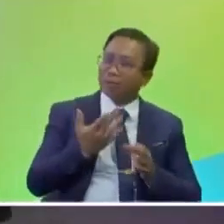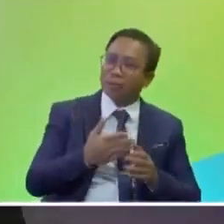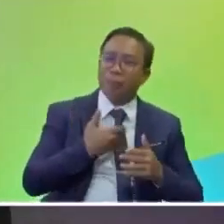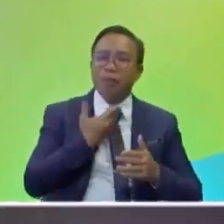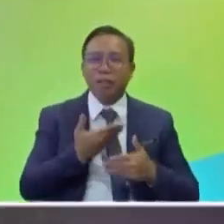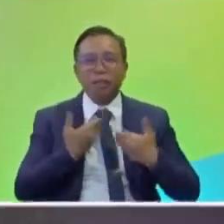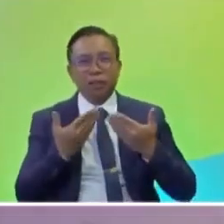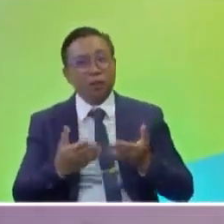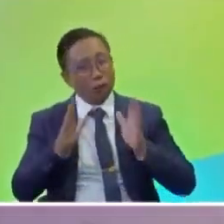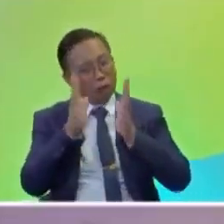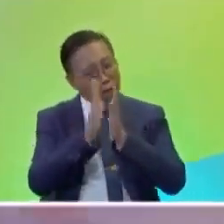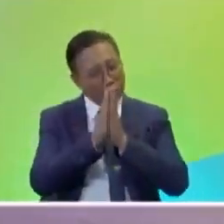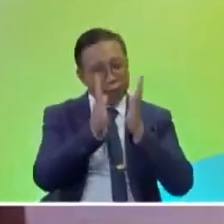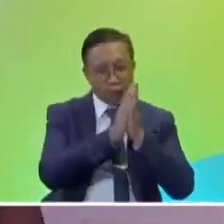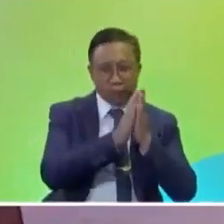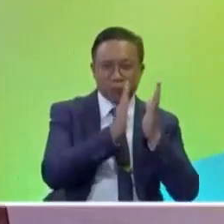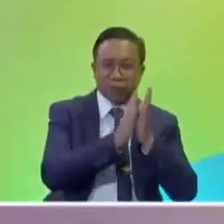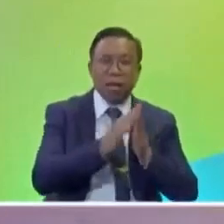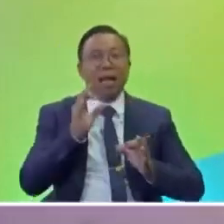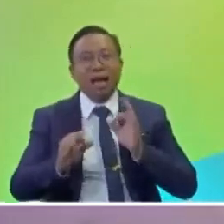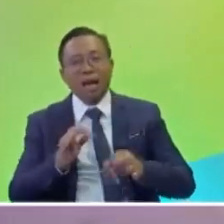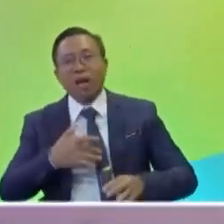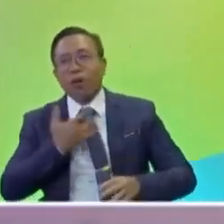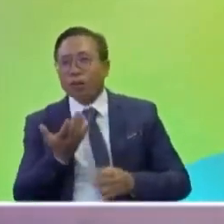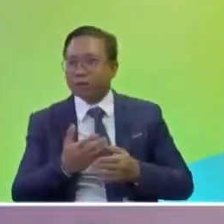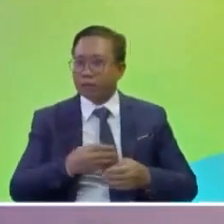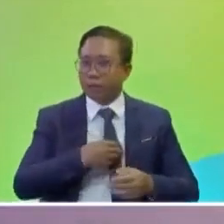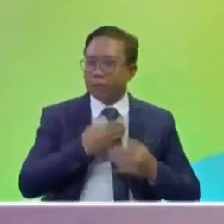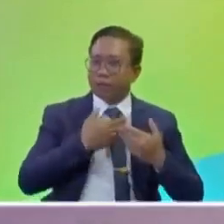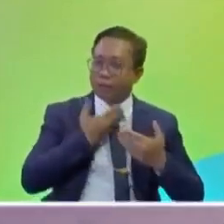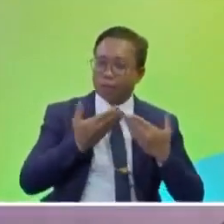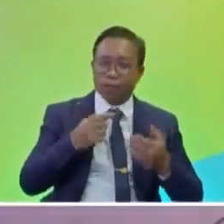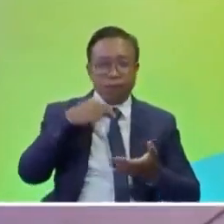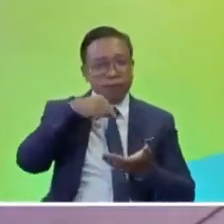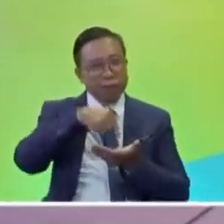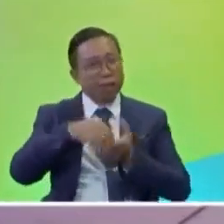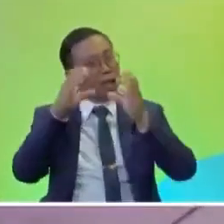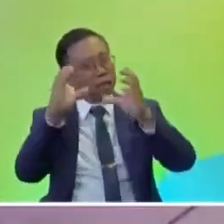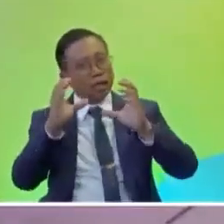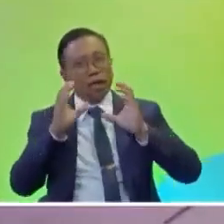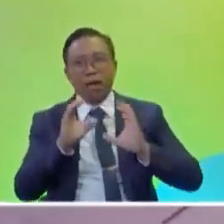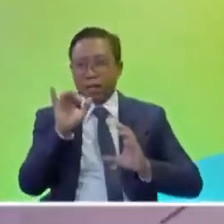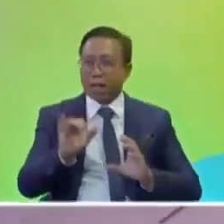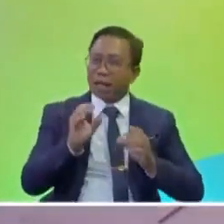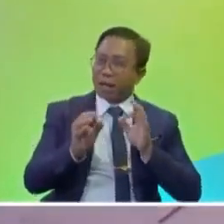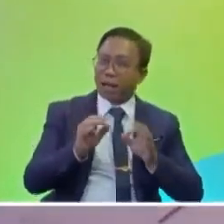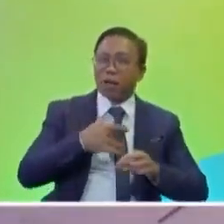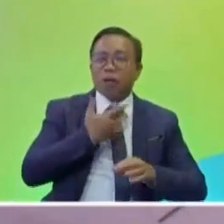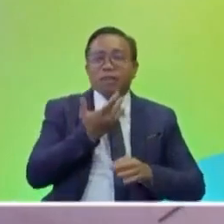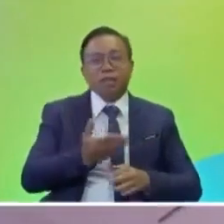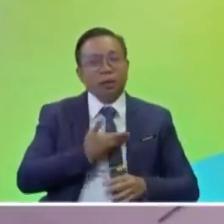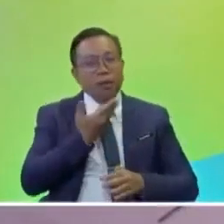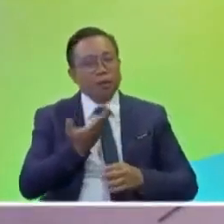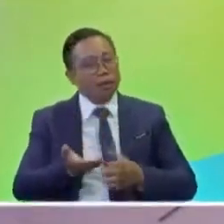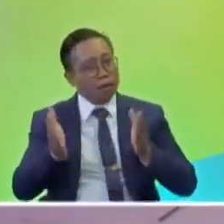Rasa gembira tepuk tangan. Kalau rasa gembira beginilah caranya. Kalau